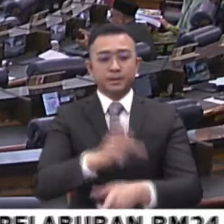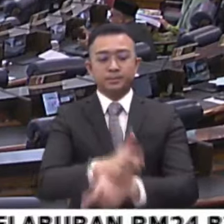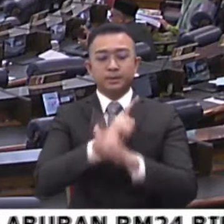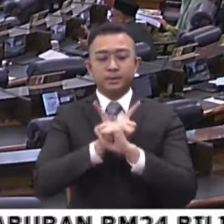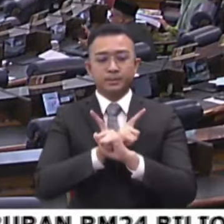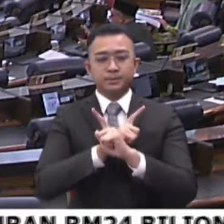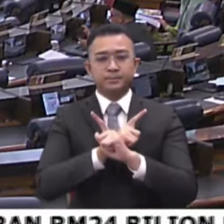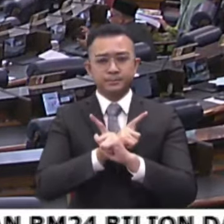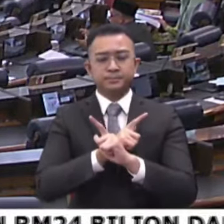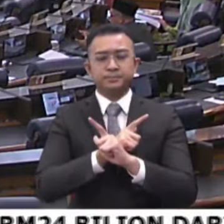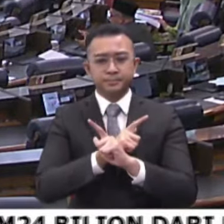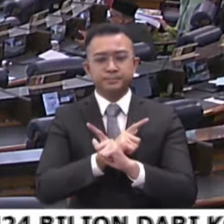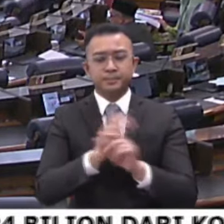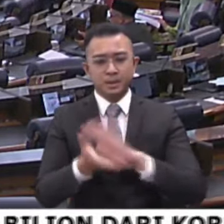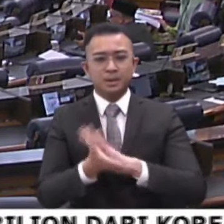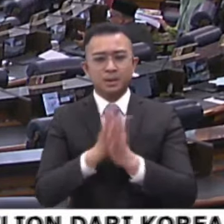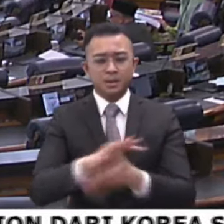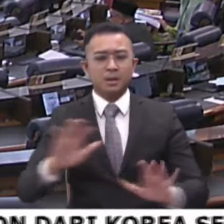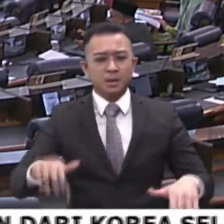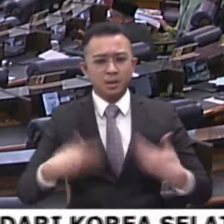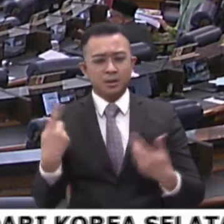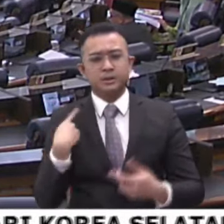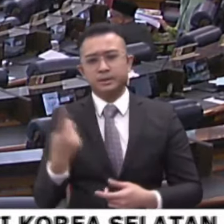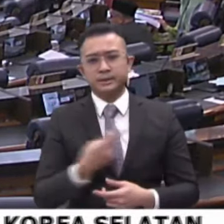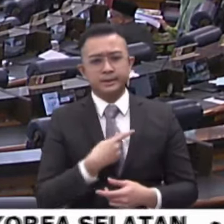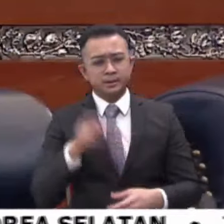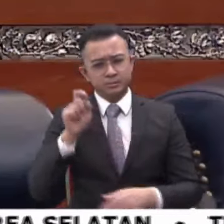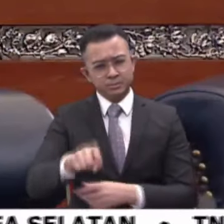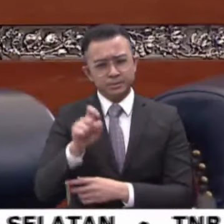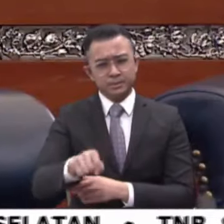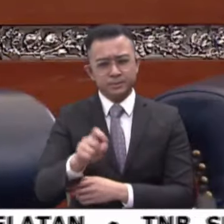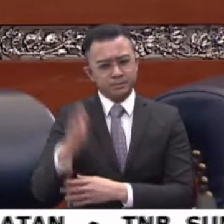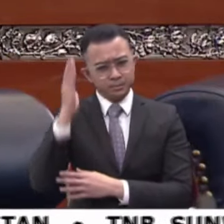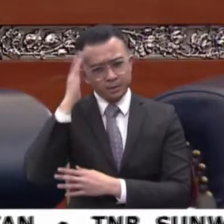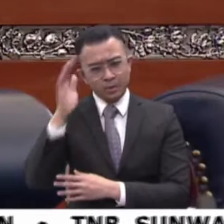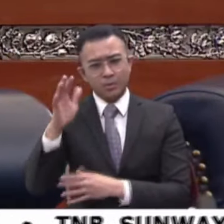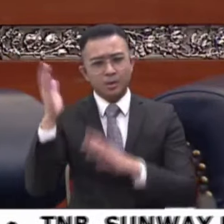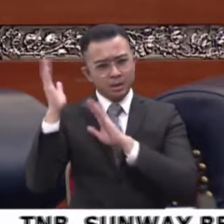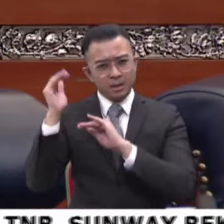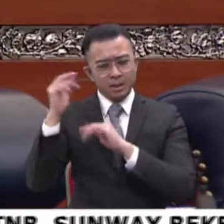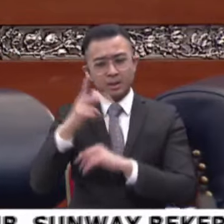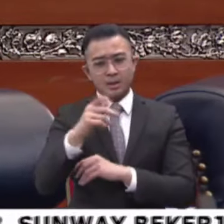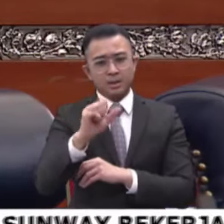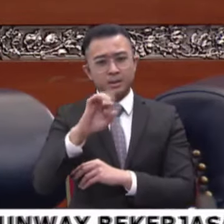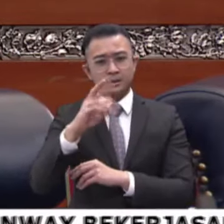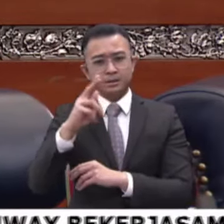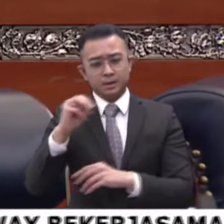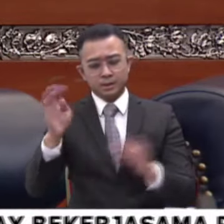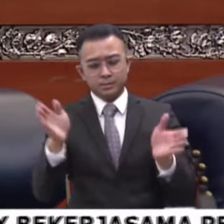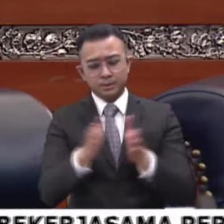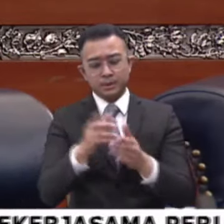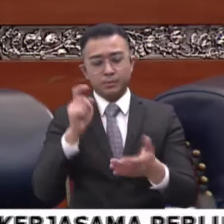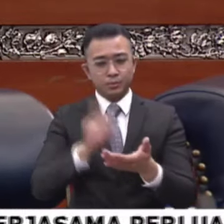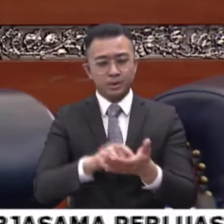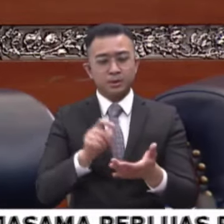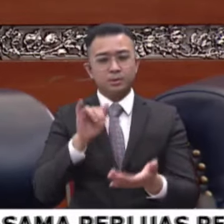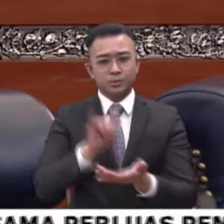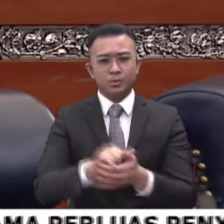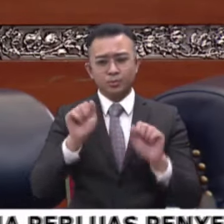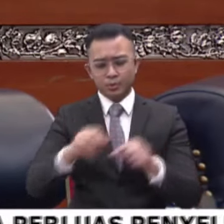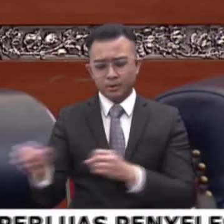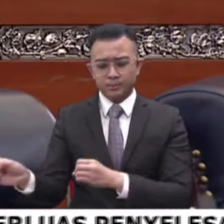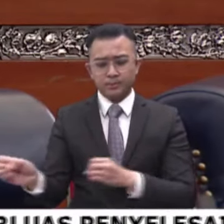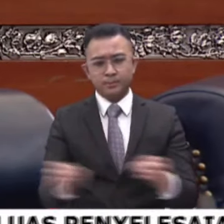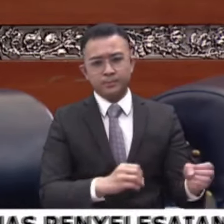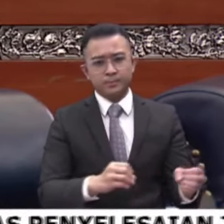pinjaman. Ya. Jadi bagaimana kita nak pastikan supaya skim mikrokredit ini dapat